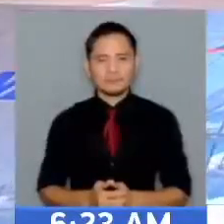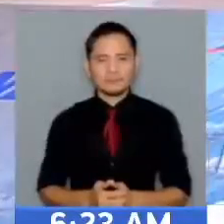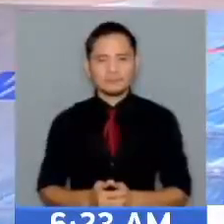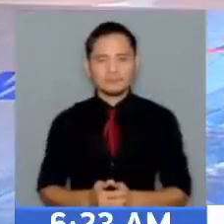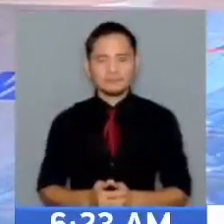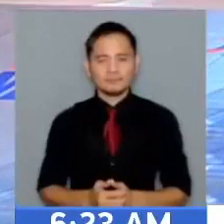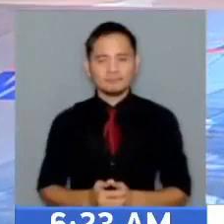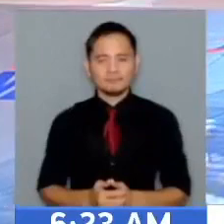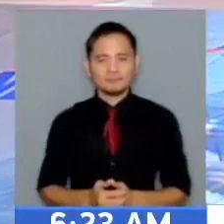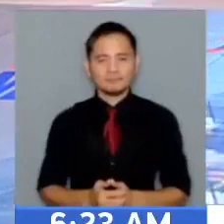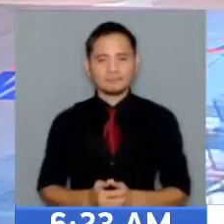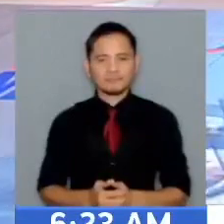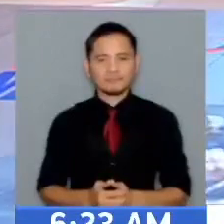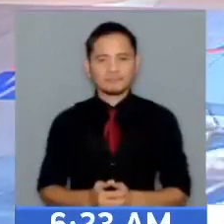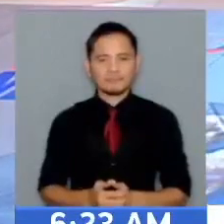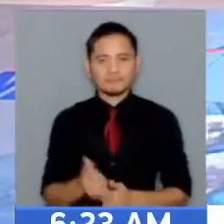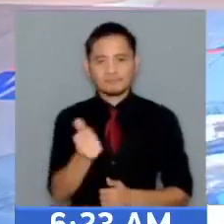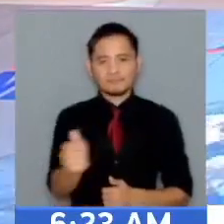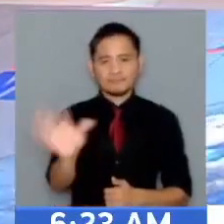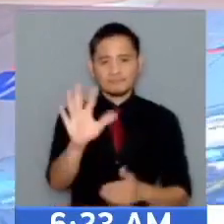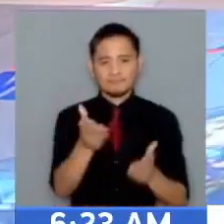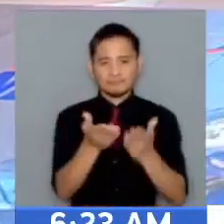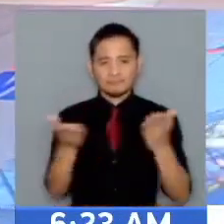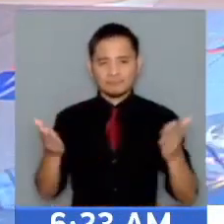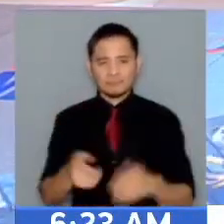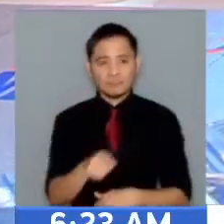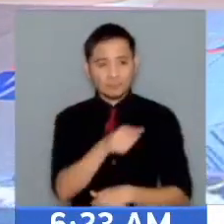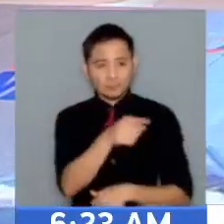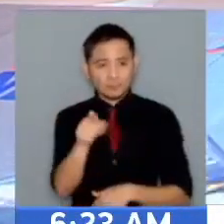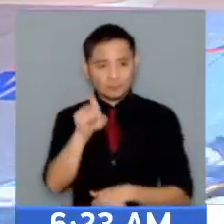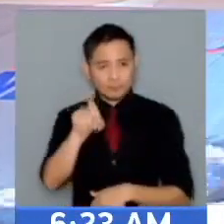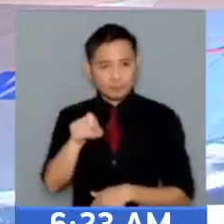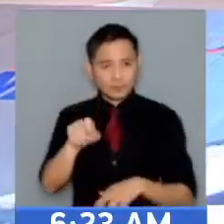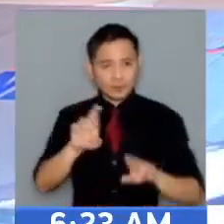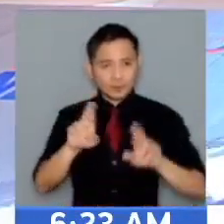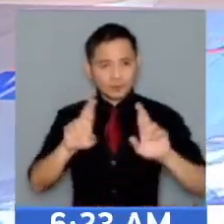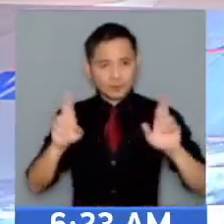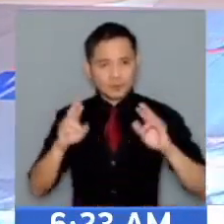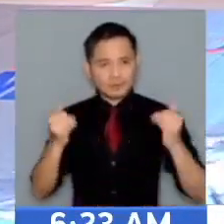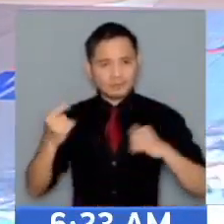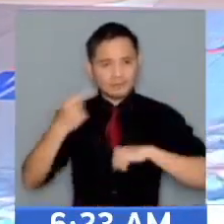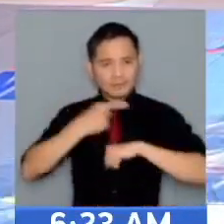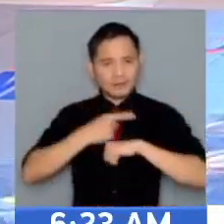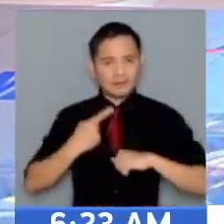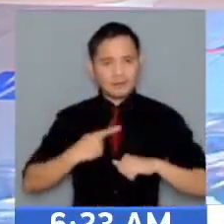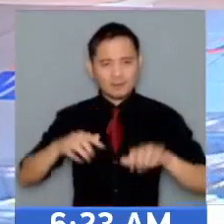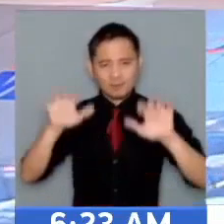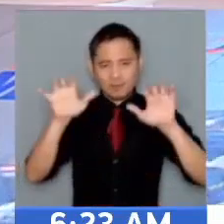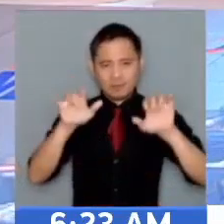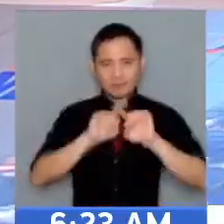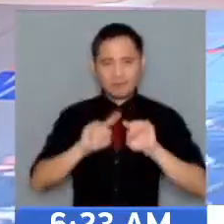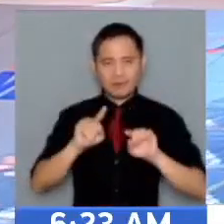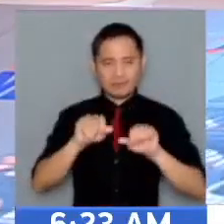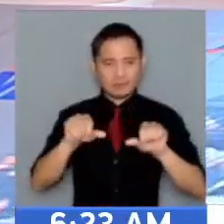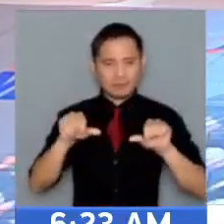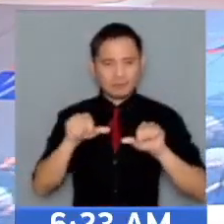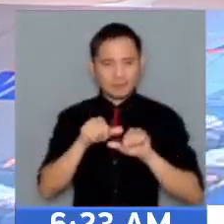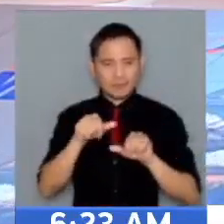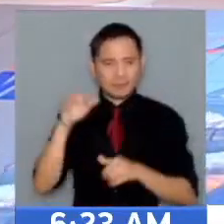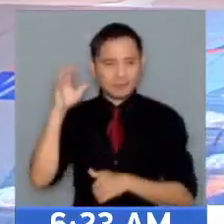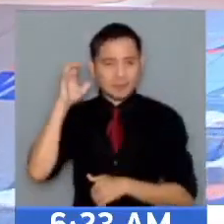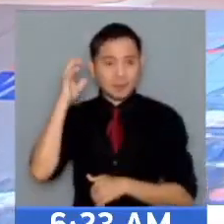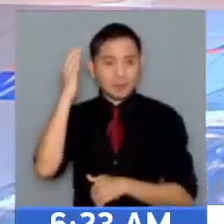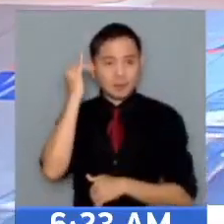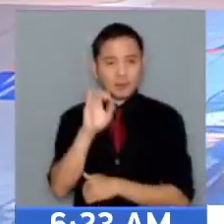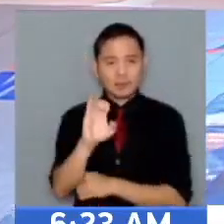Magandang umaga mga kapuso, maghanda pa rin sa pag-uulan. Ngayong araw ang ilang bahagi ng Mindanao na dulot ng Easterlies. Ang